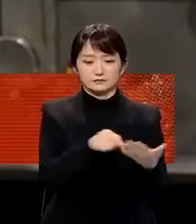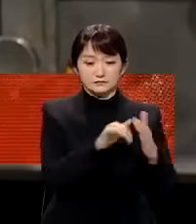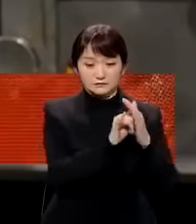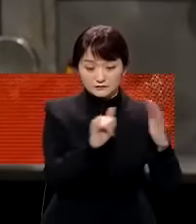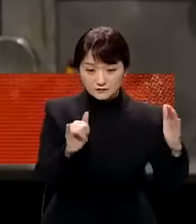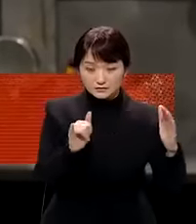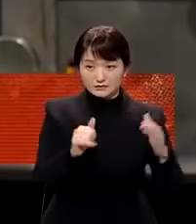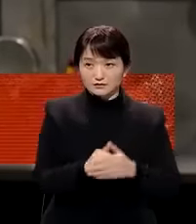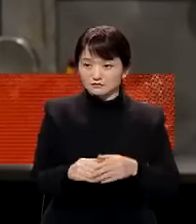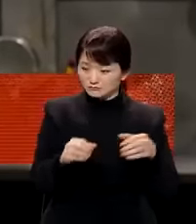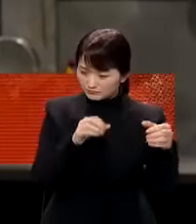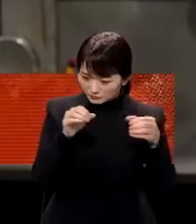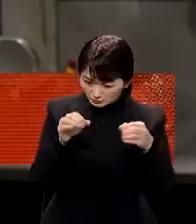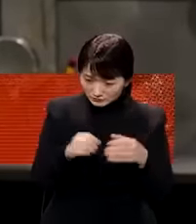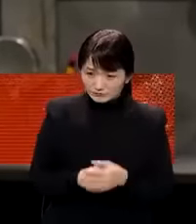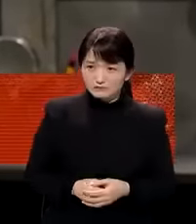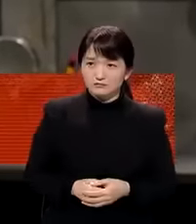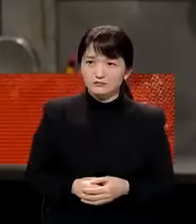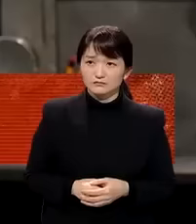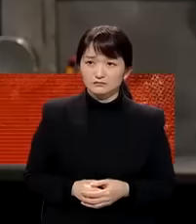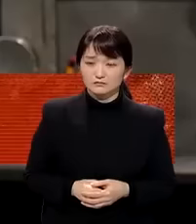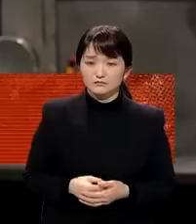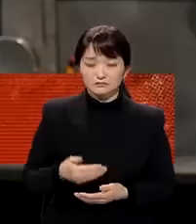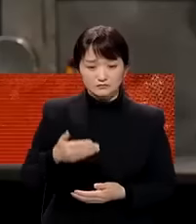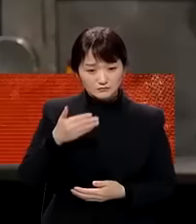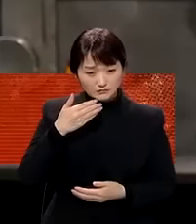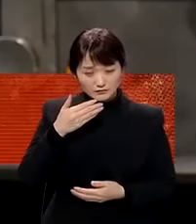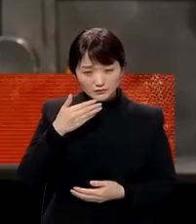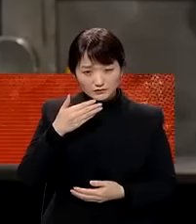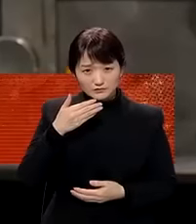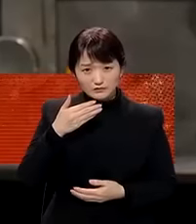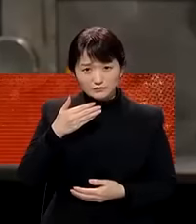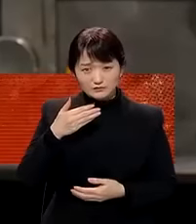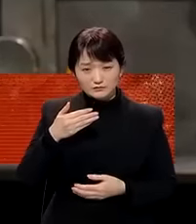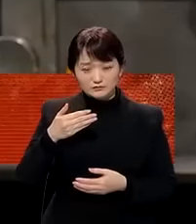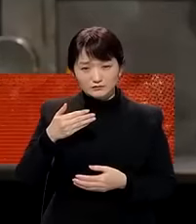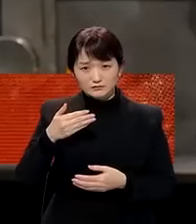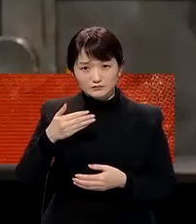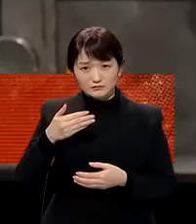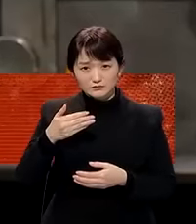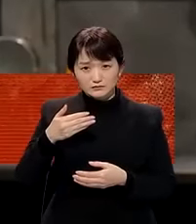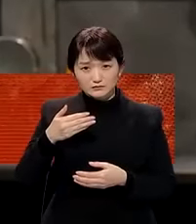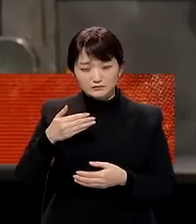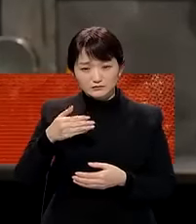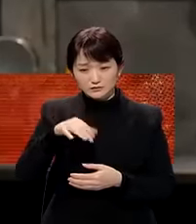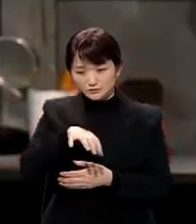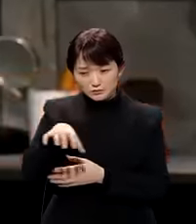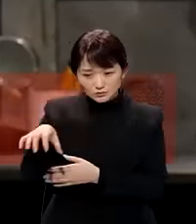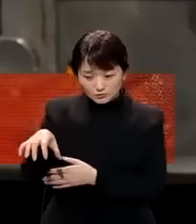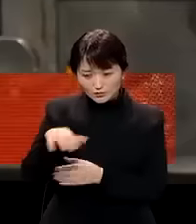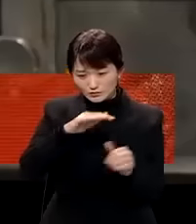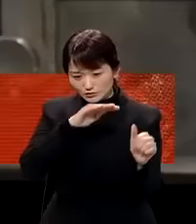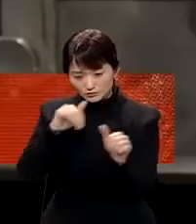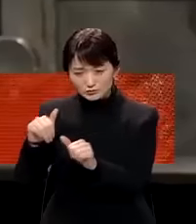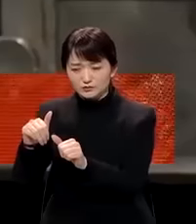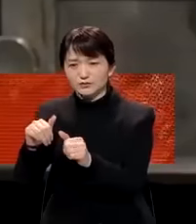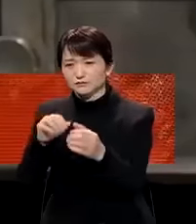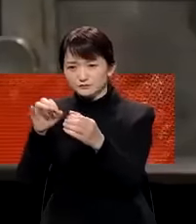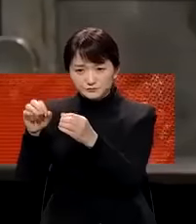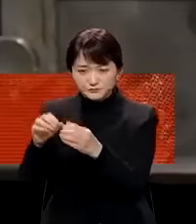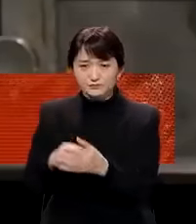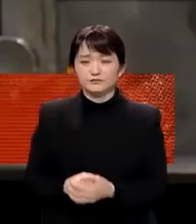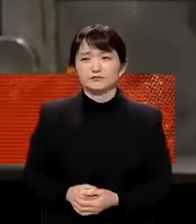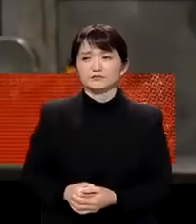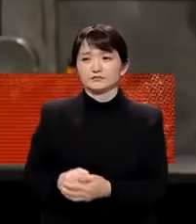과정도 패스트푸드점에서 유적을 불러서 얘기를 했다라고 합니다 회사도 아마 도의적 책임이 좀 있지 않냐 지적이 나오니까